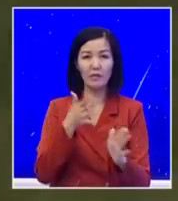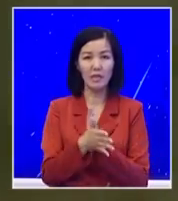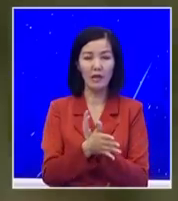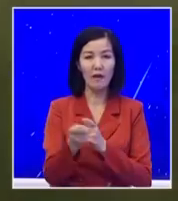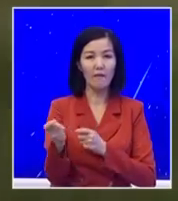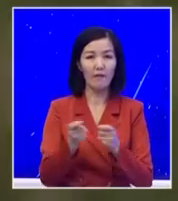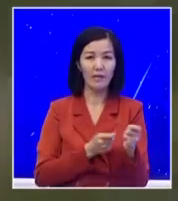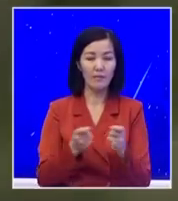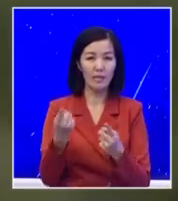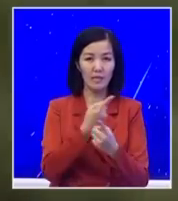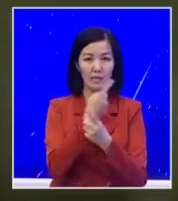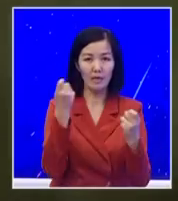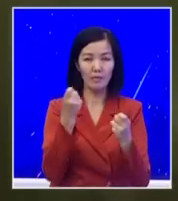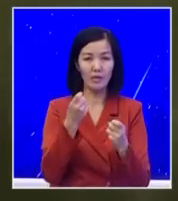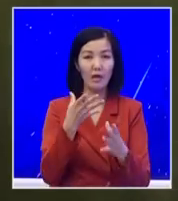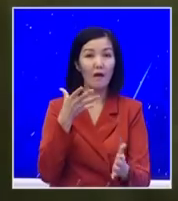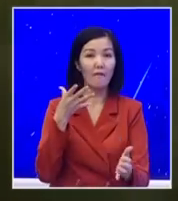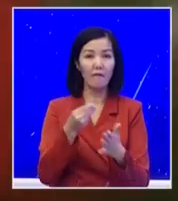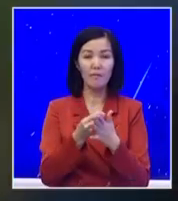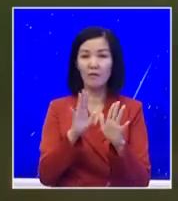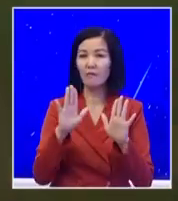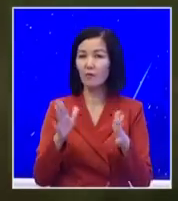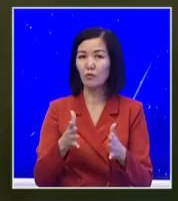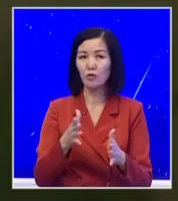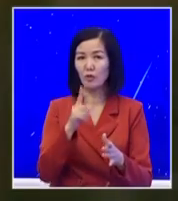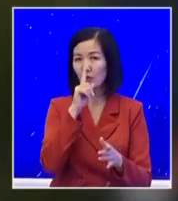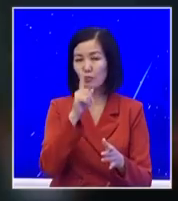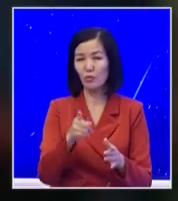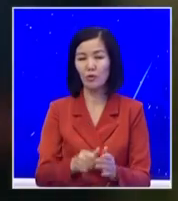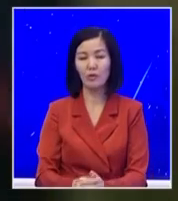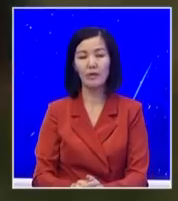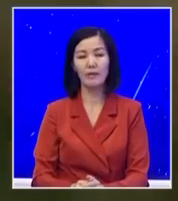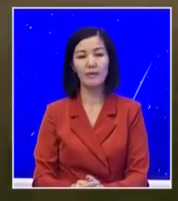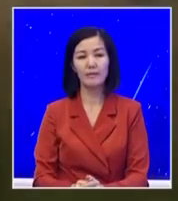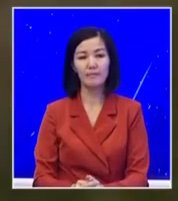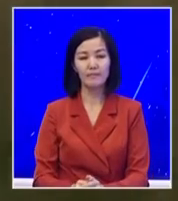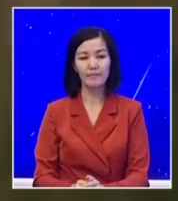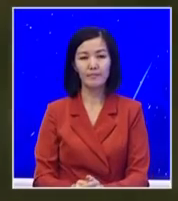Каркаролинского района сообщили, что выплата в таких случаях не полагается.